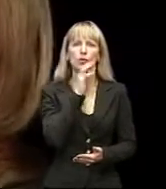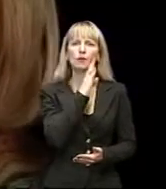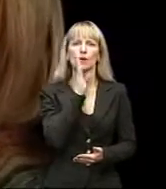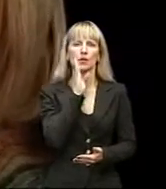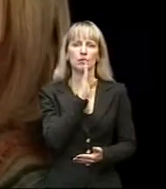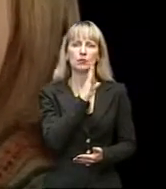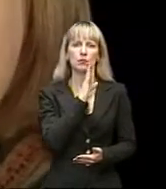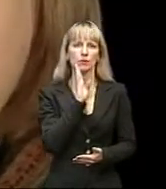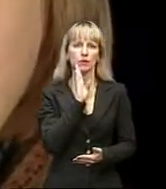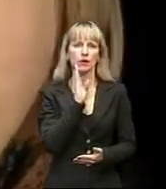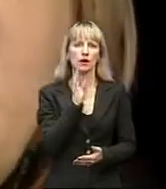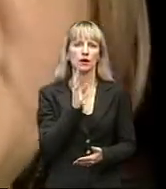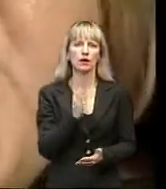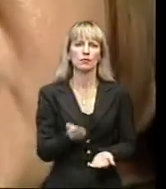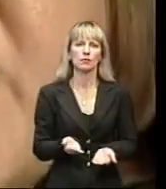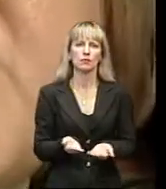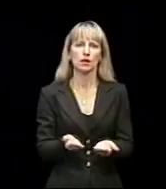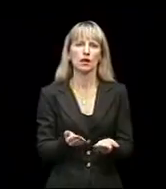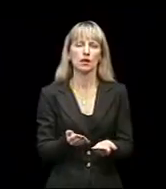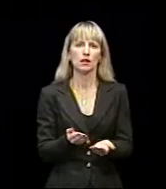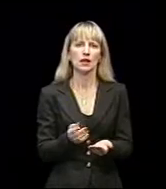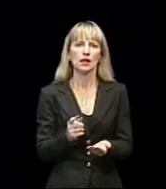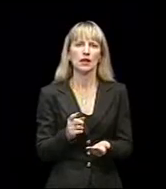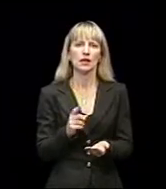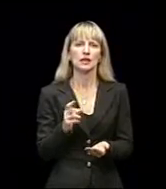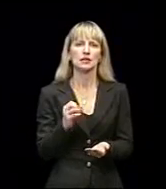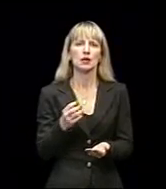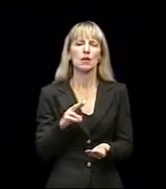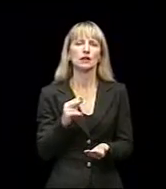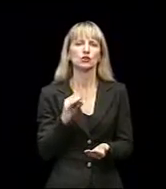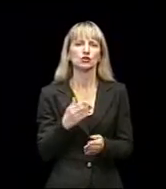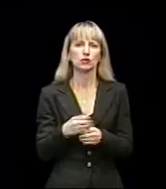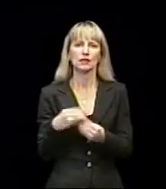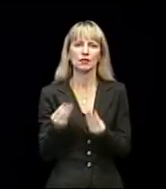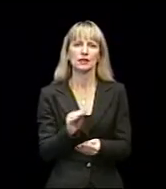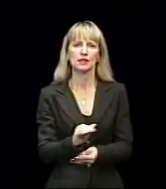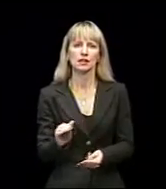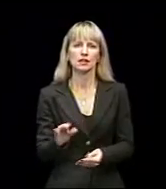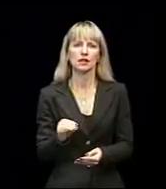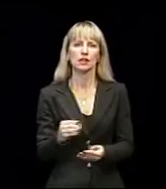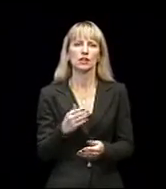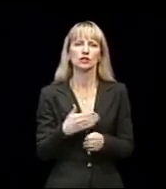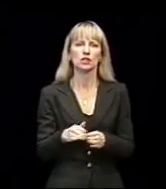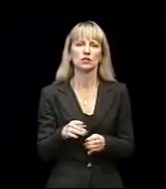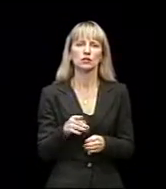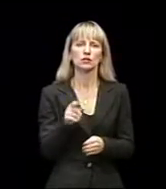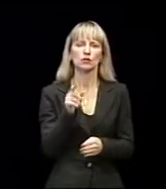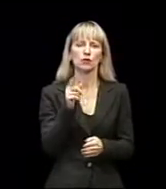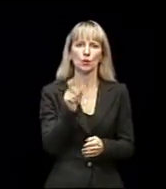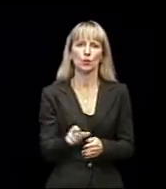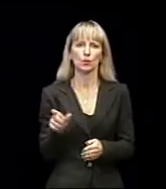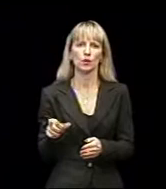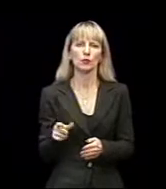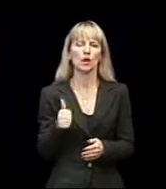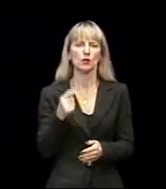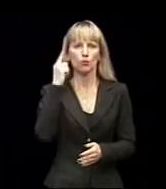мама, випікала з кукурудзи палянички, частину віддавала дітям, а частину – поневіряльникам. Каже, добре пам'ятає картину,